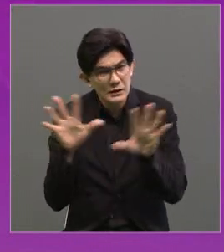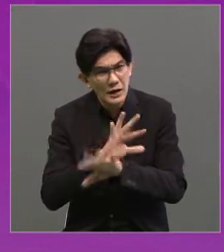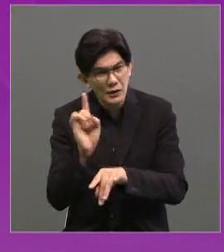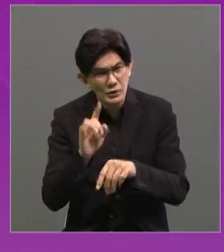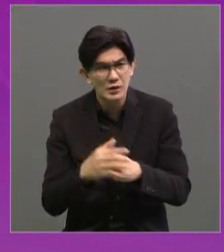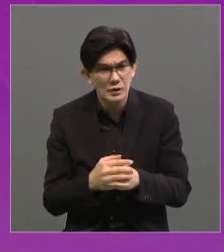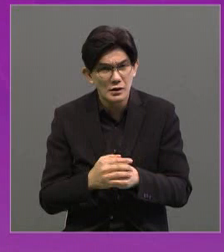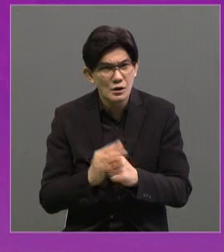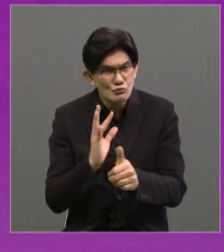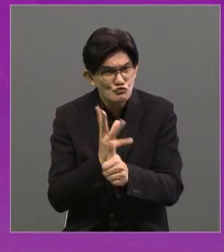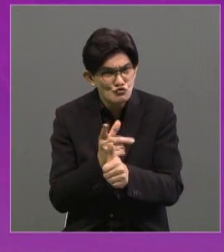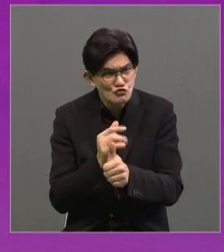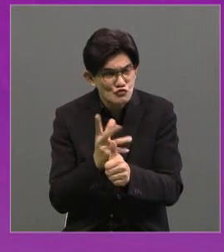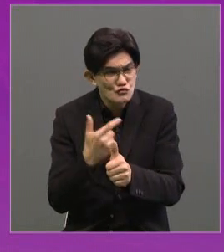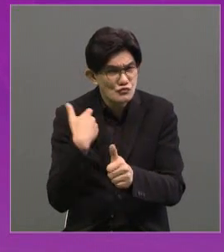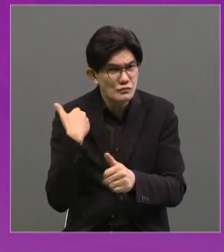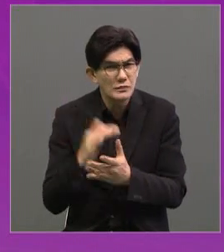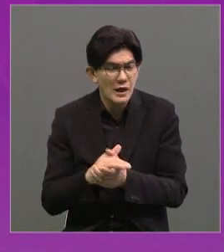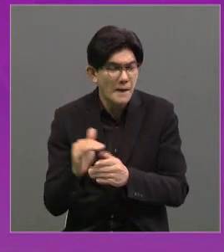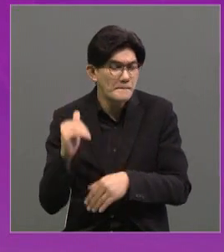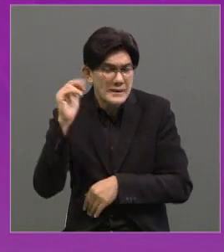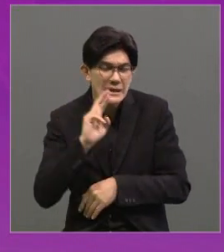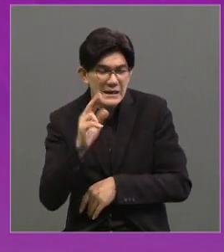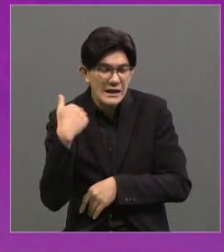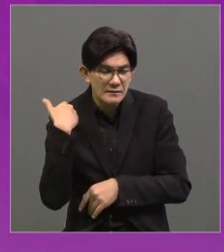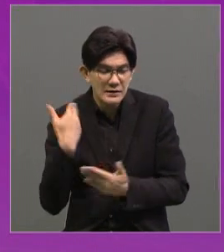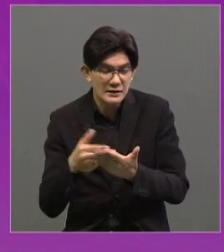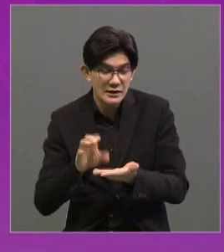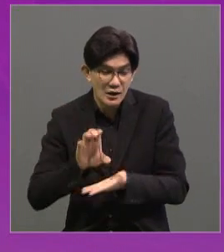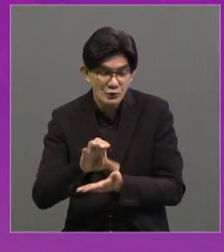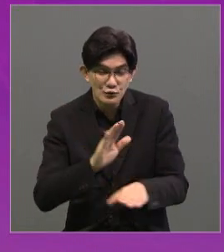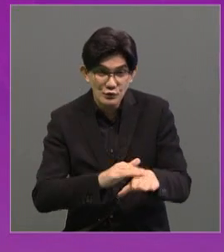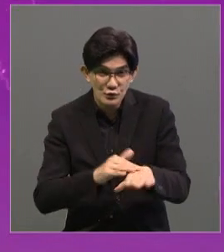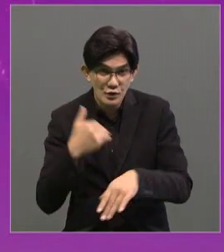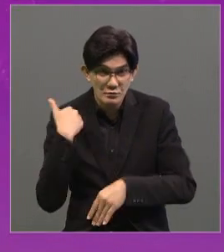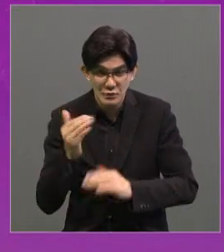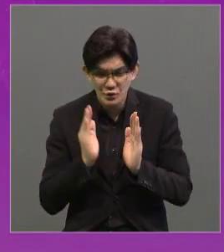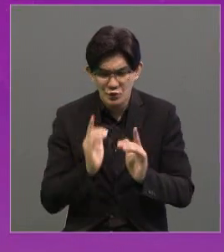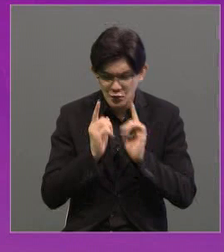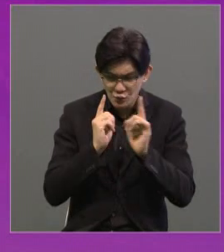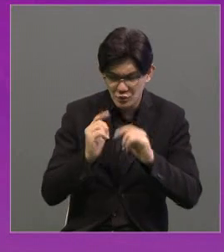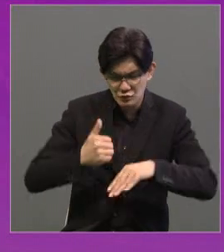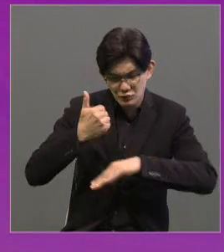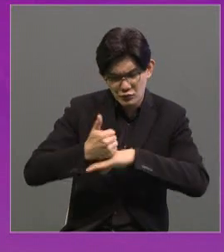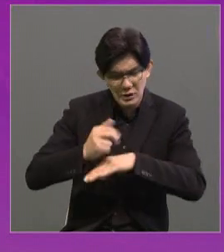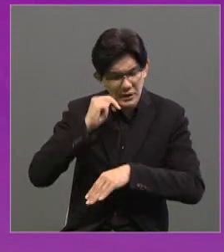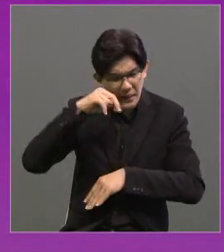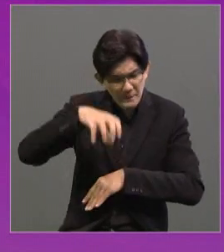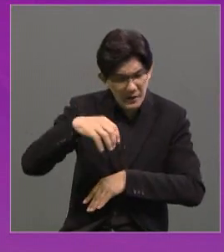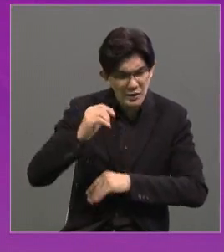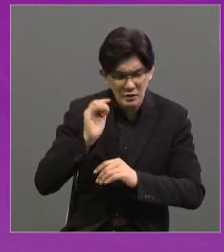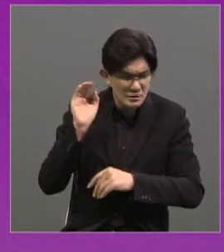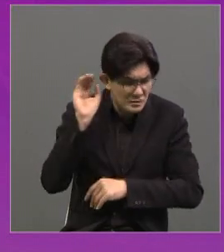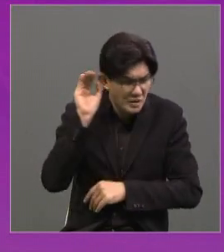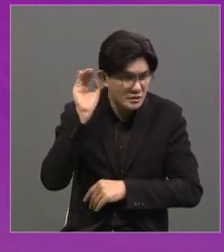แบบชู้สาวเลยอ่ะพี่นั่นพี่นี่อะไรนะคะแล้วก็ชวนให้ลงทุนนี้คนที่คุยด้วยอดีตผู้ว่าการเนี่ยท่านก็คุยด้วยแล้วก็